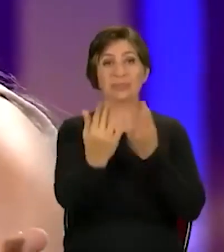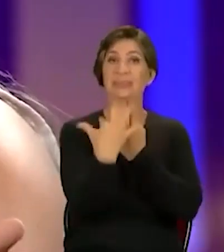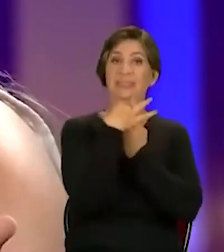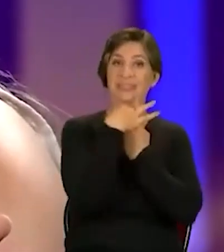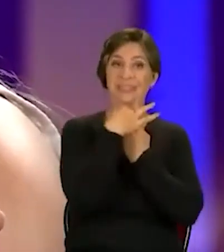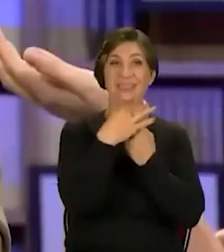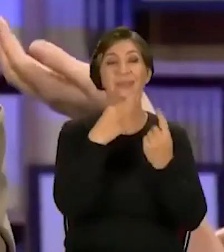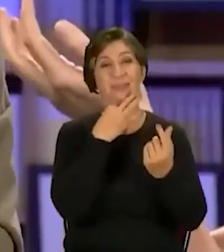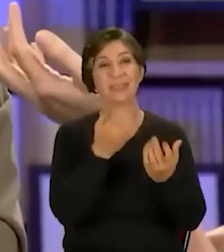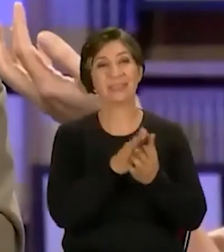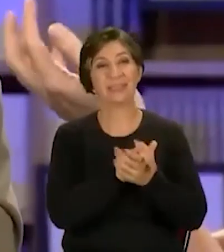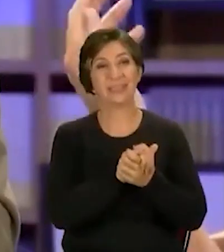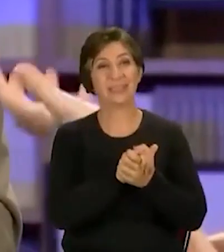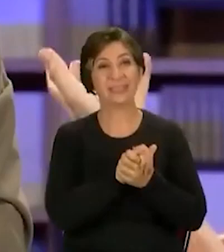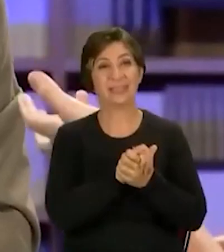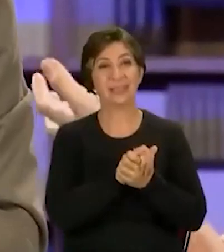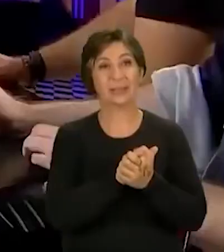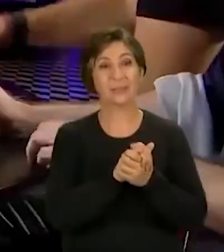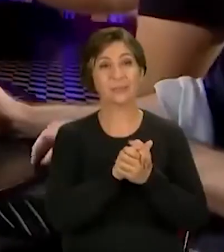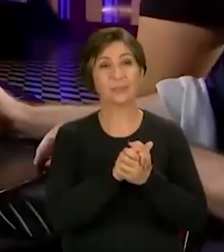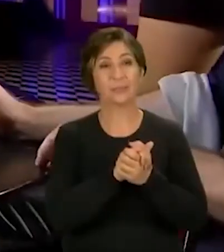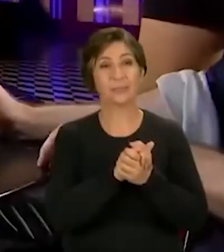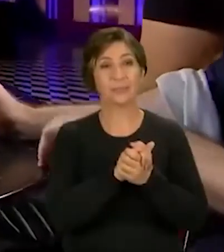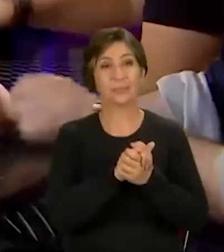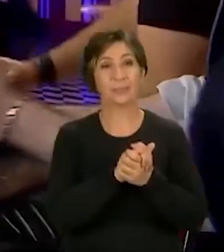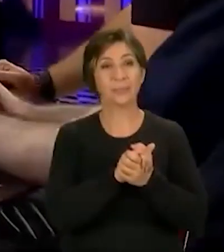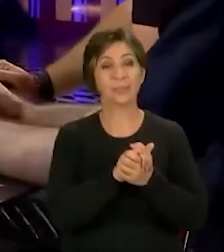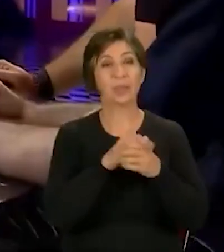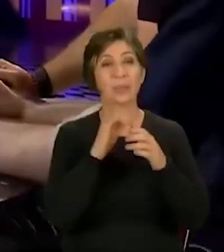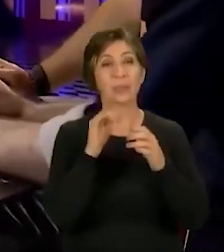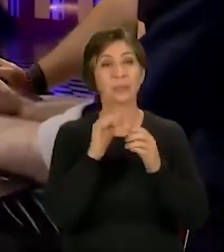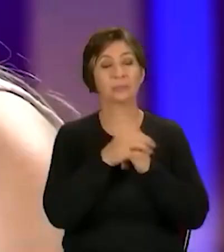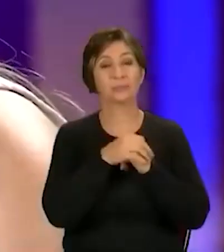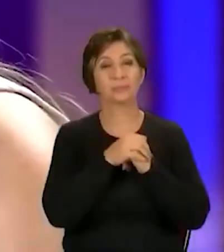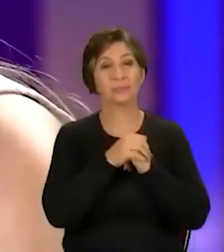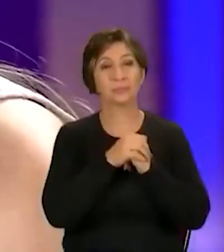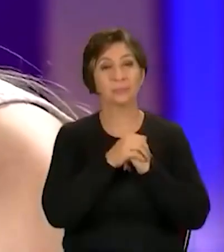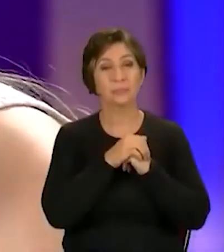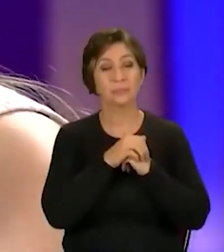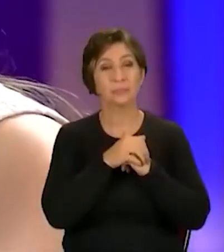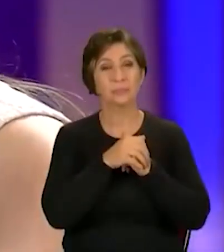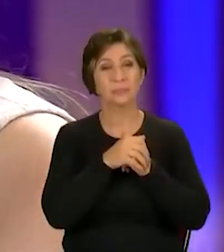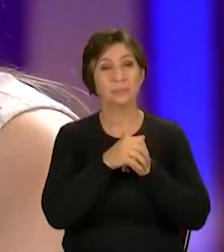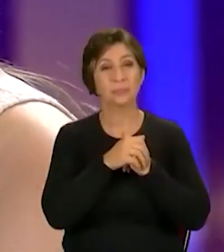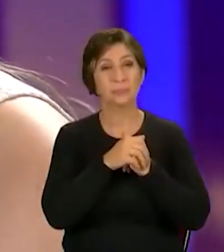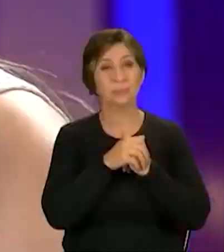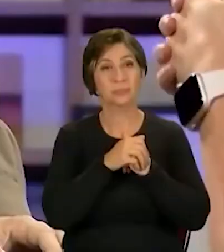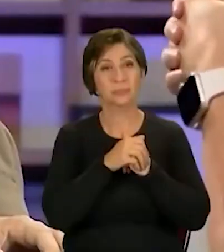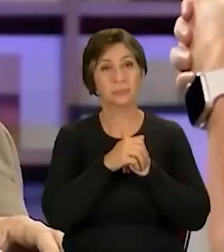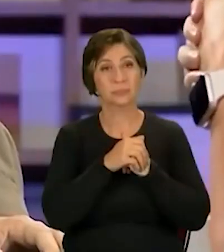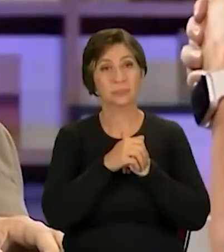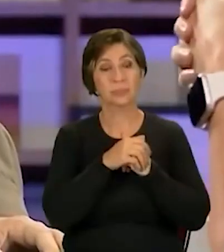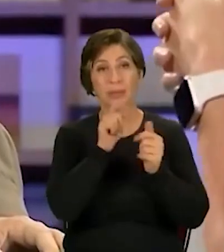beni bilin. Oyuncuların... İkna edeceğiz o konuda. Oyuncularla yapılmış ve normal insanlarla... Oraya doğru yanaşıp bir